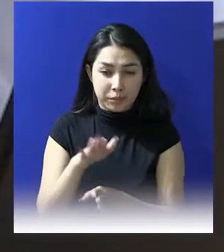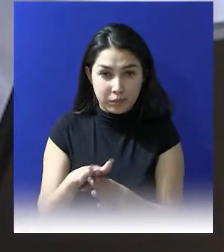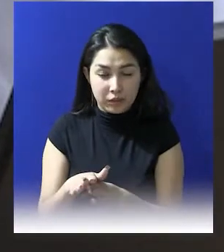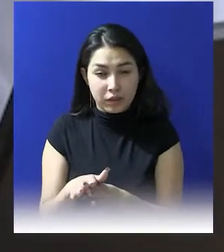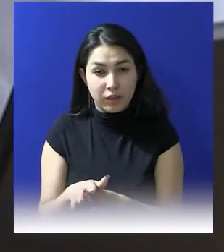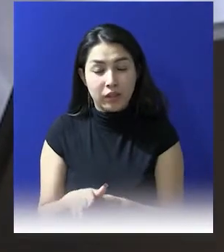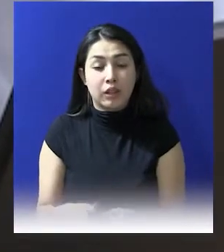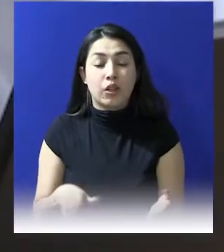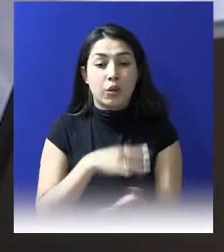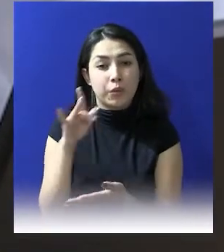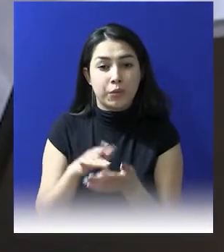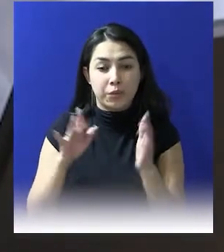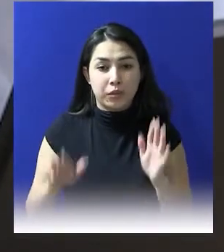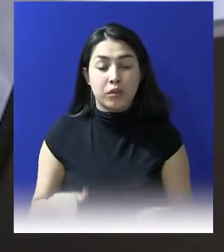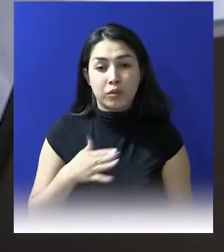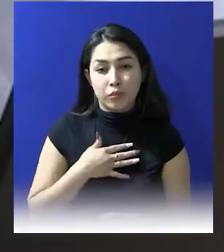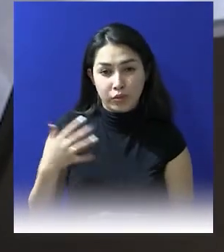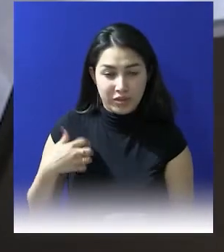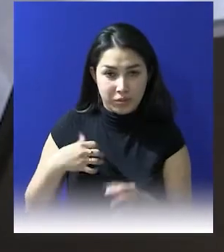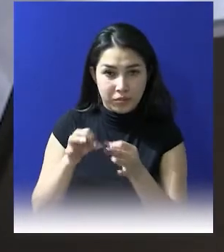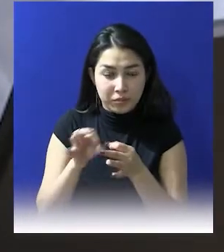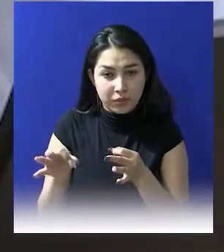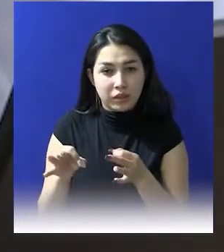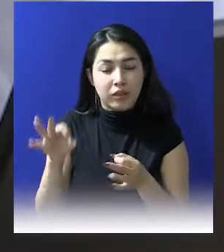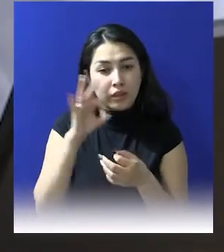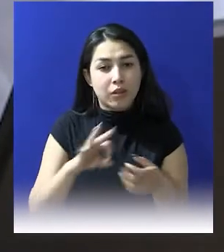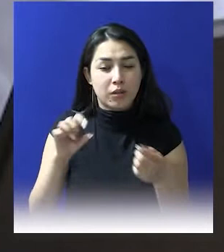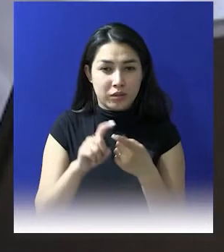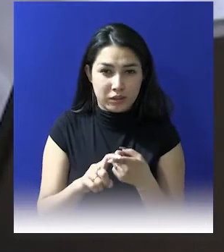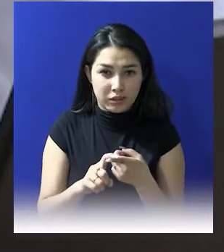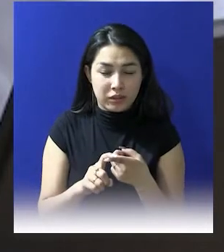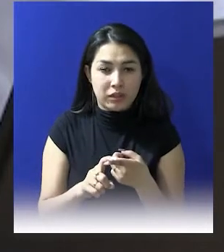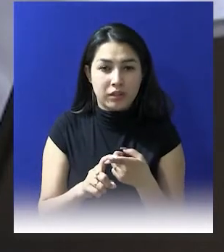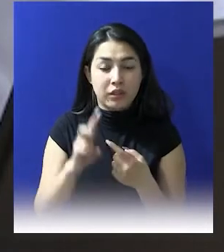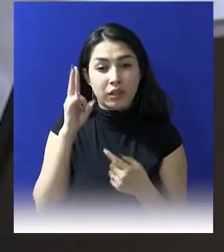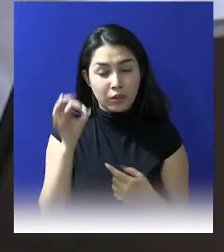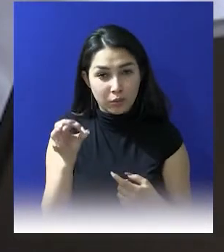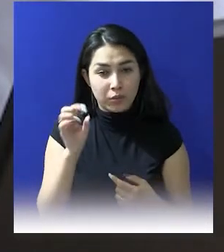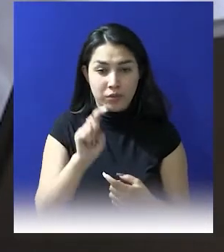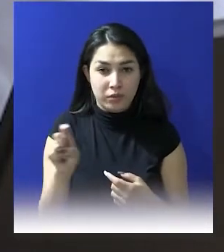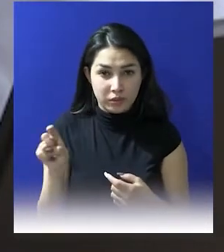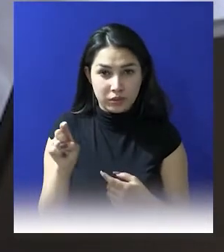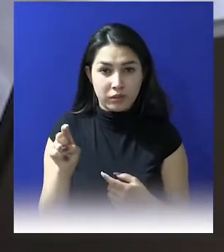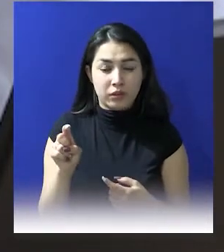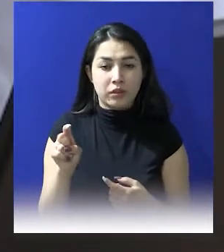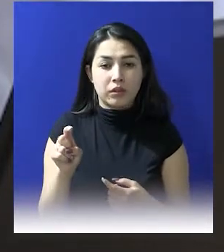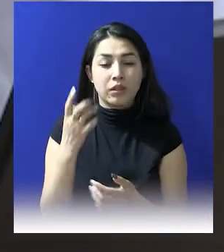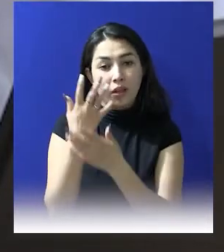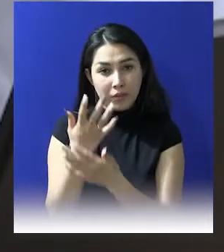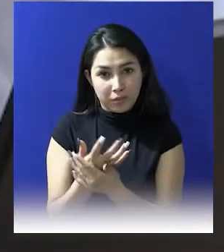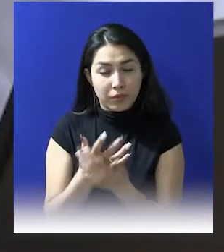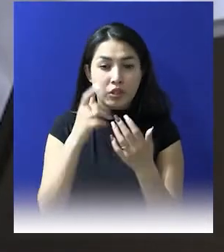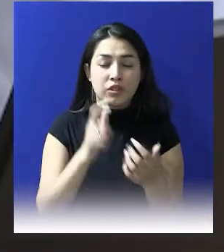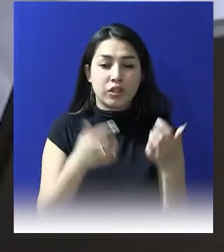Сондықтан Нұржан Болдар, мен сізден сұрайтын. Шөлеріңізге мен тапсырма берем, бір аптаның ішінде тағы да қосымша